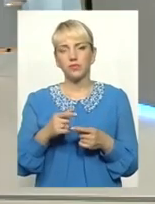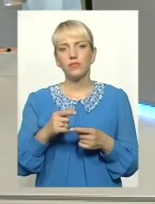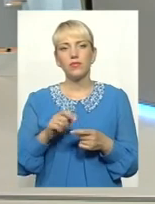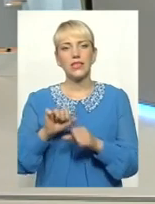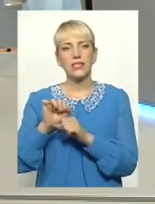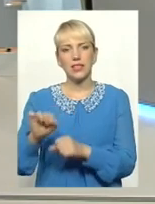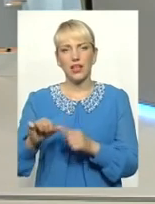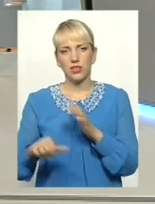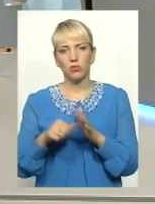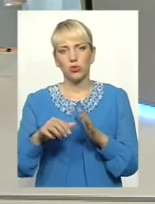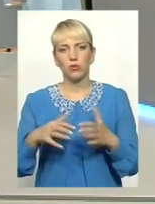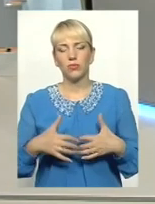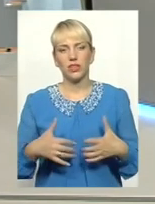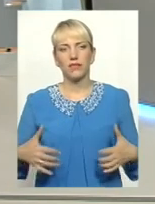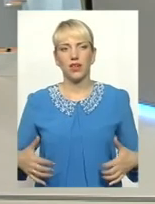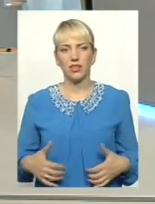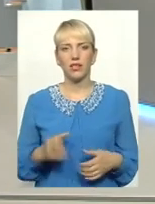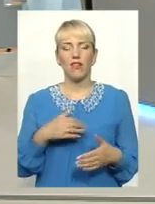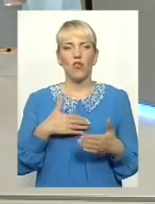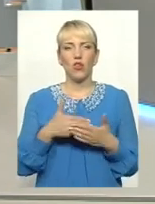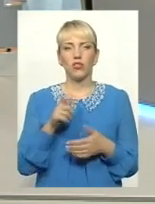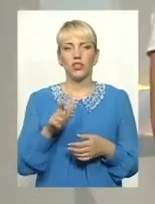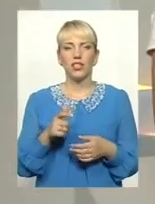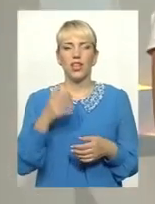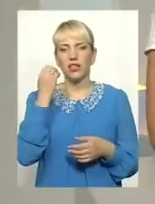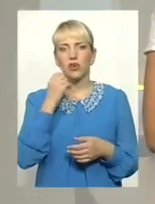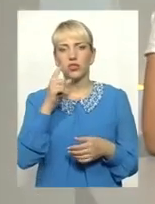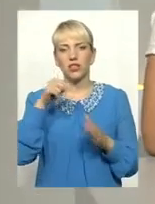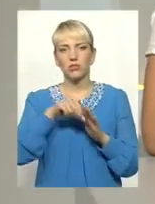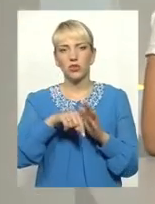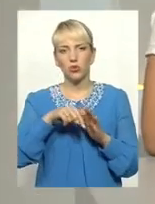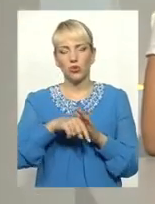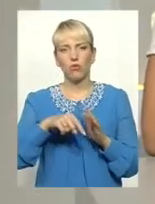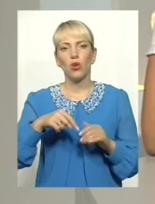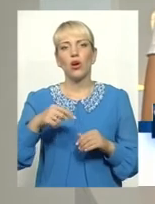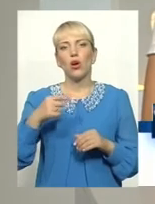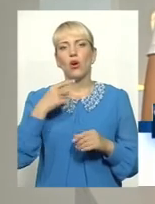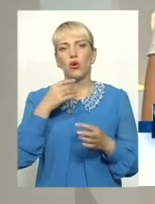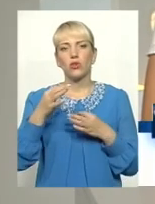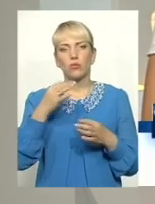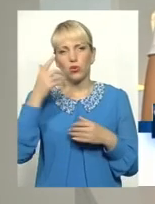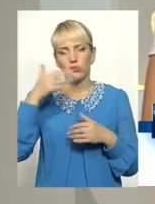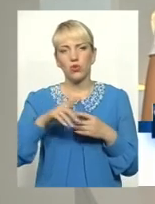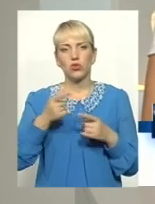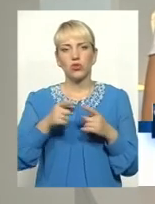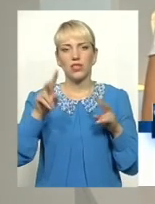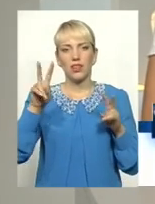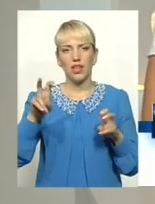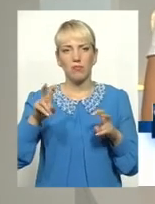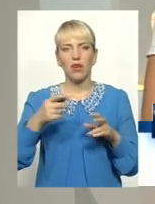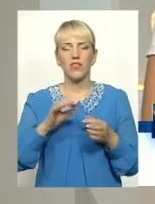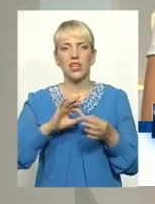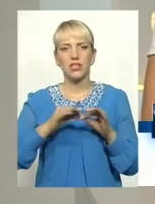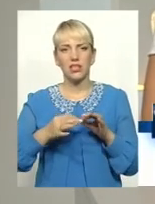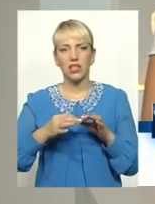волонтер Марина Відоменко. Дякую вам за змістовну розмову. Ми розуміємо, що тема складна і всі крапки над «і» ми сьогодні